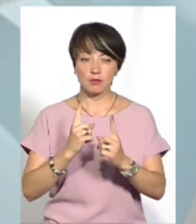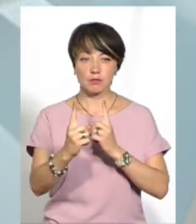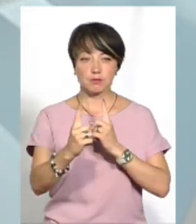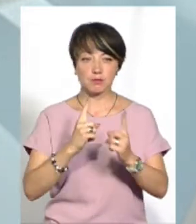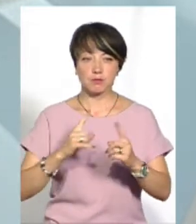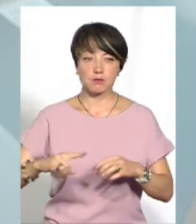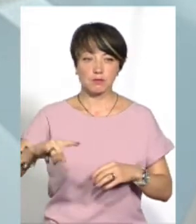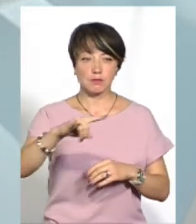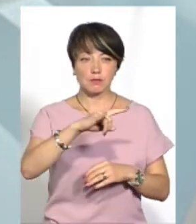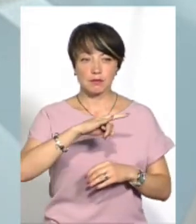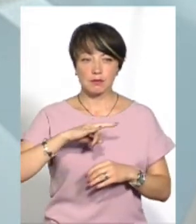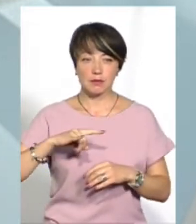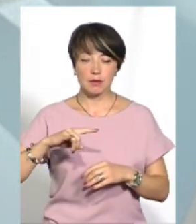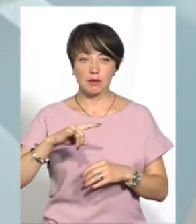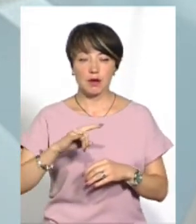рейсів